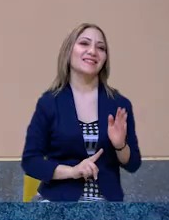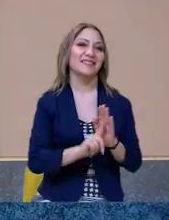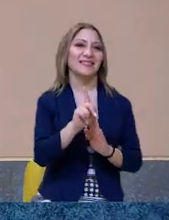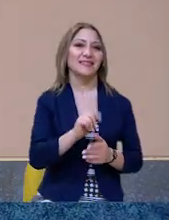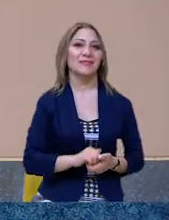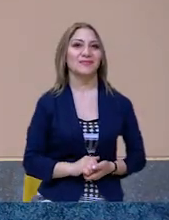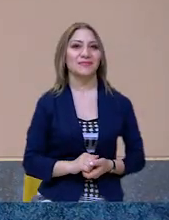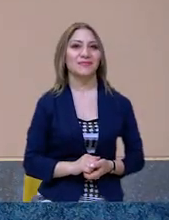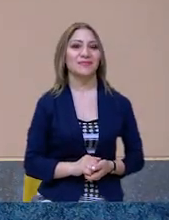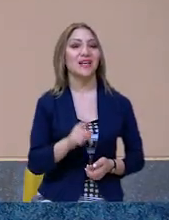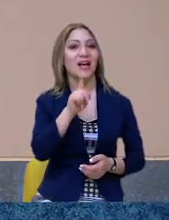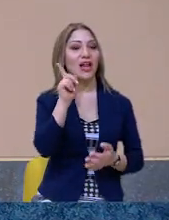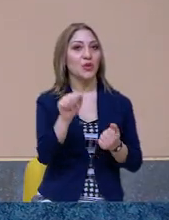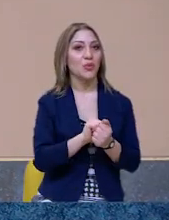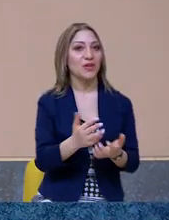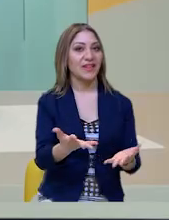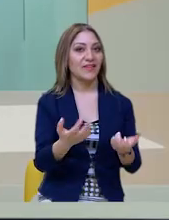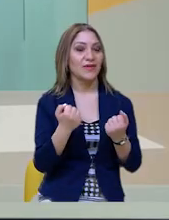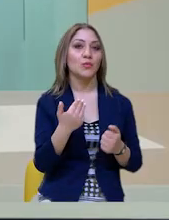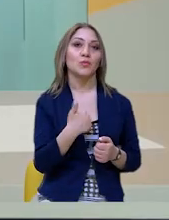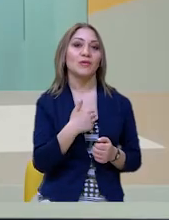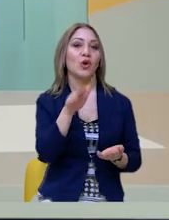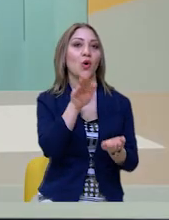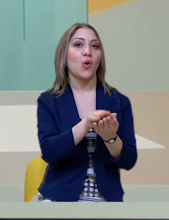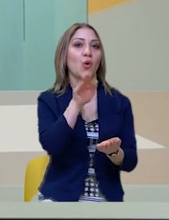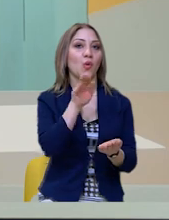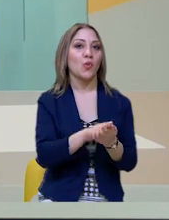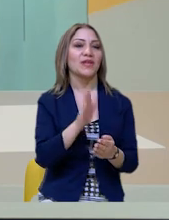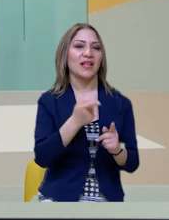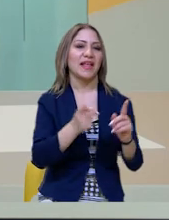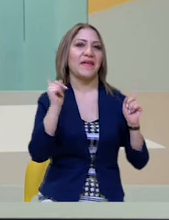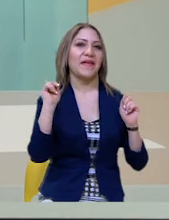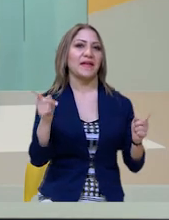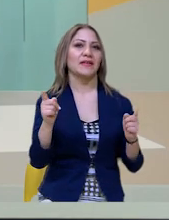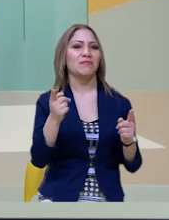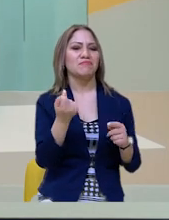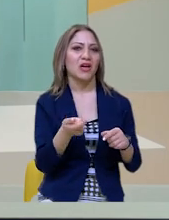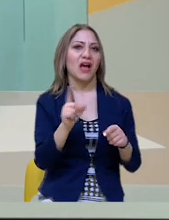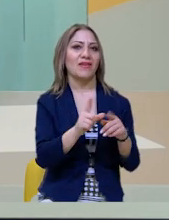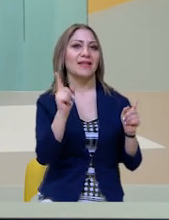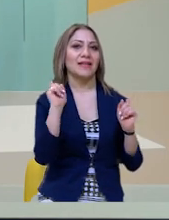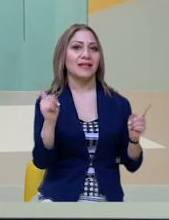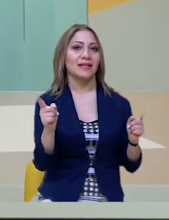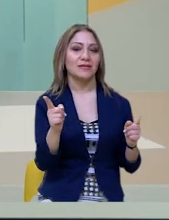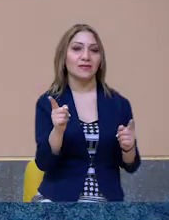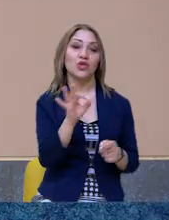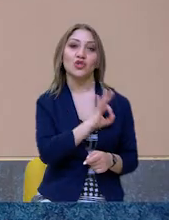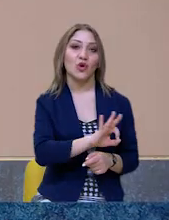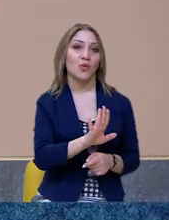գնացինք։ Վերցնենք կանաչ թուղթը, ուզում ենք, որ մեր կոկորդիլոսը լինի երկար, նախատեսվածից երկար, դրա համար ոչ թե